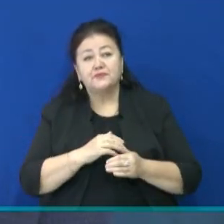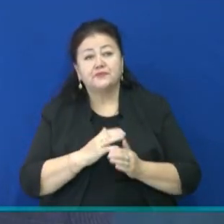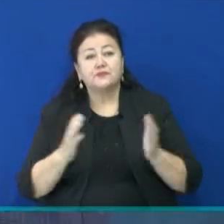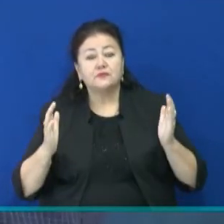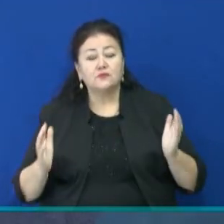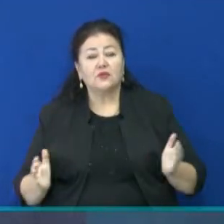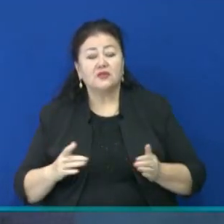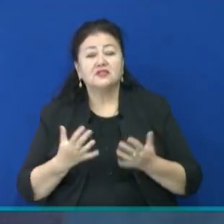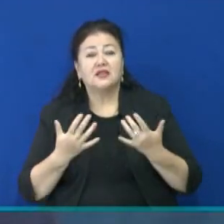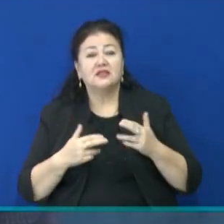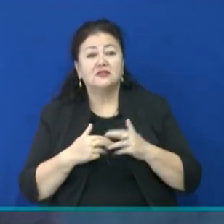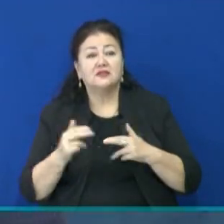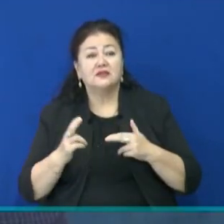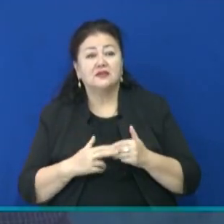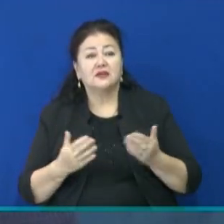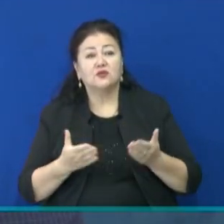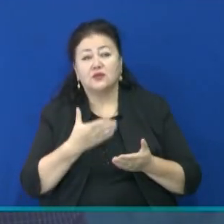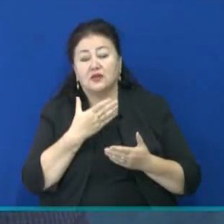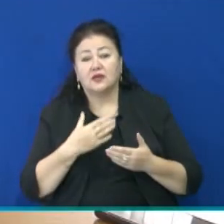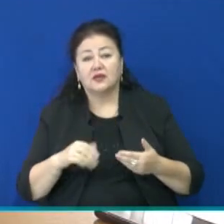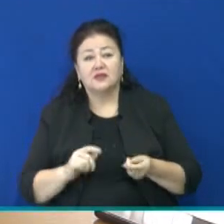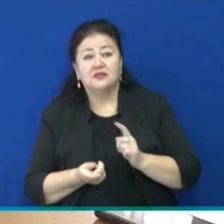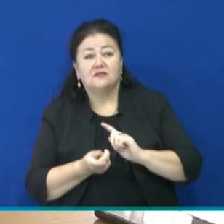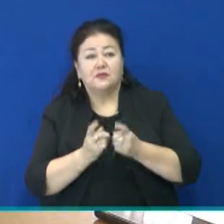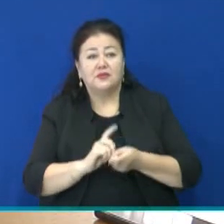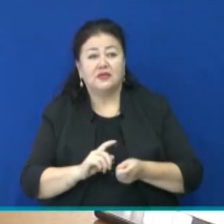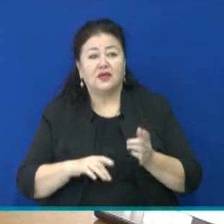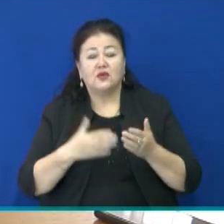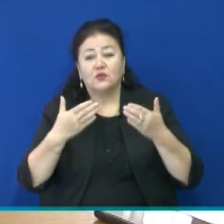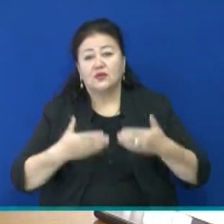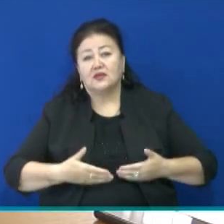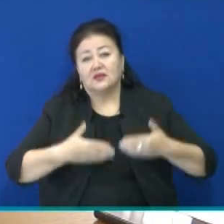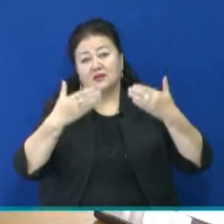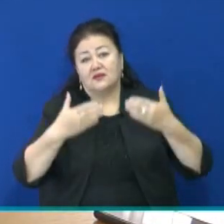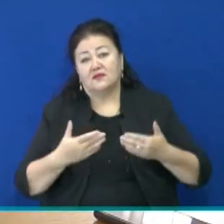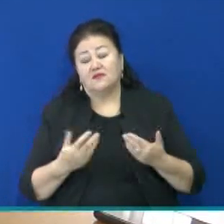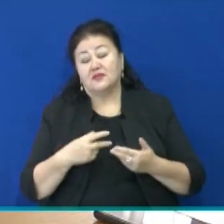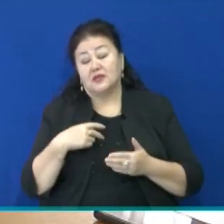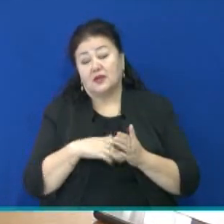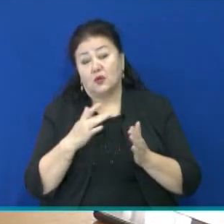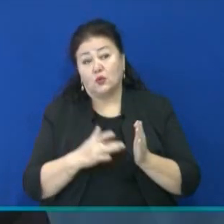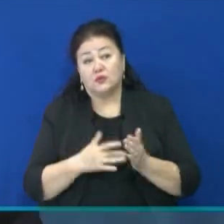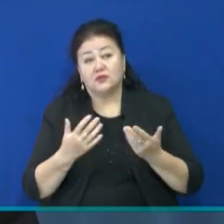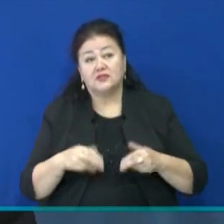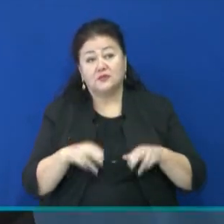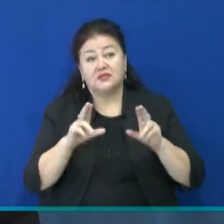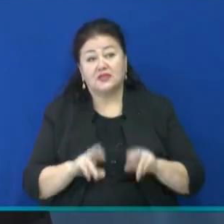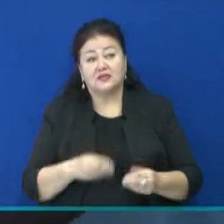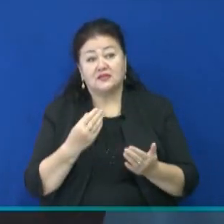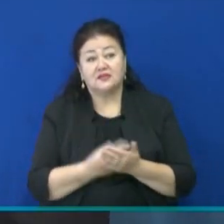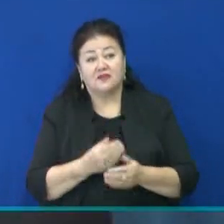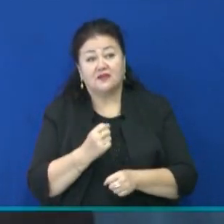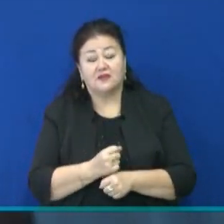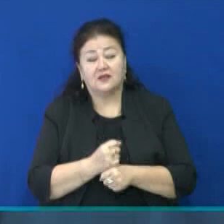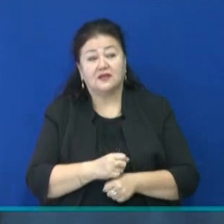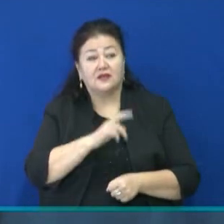Возводятся многоэтажные дома, улучшающие архитектуру города. Большой вклад в это дело внесли строители. Специалисты своего дела, трудящиеся